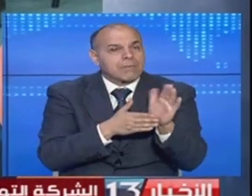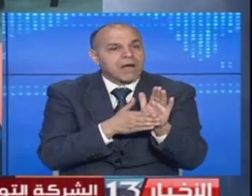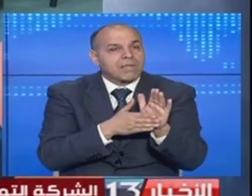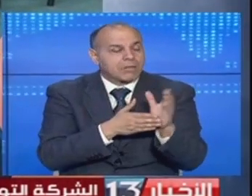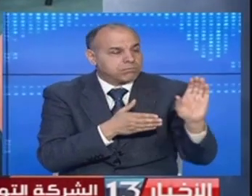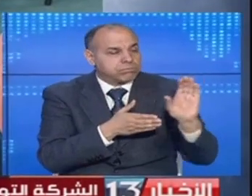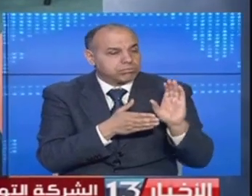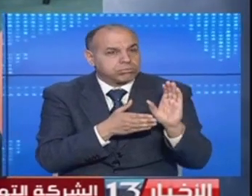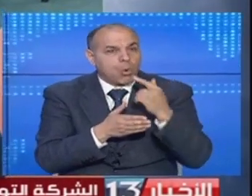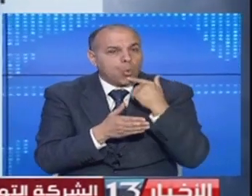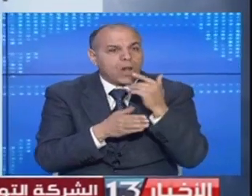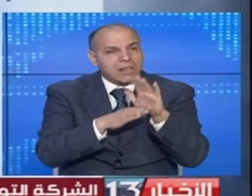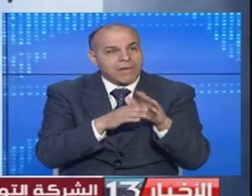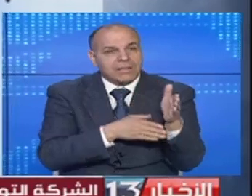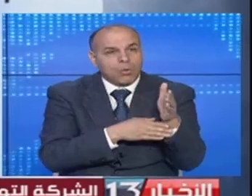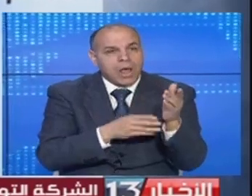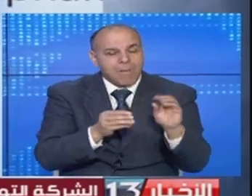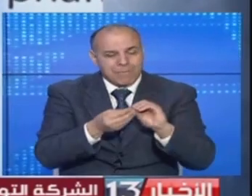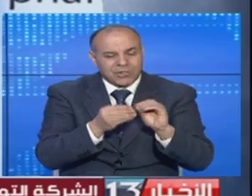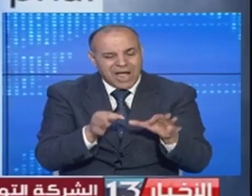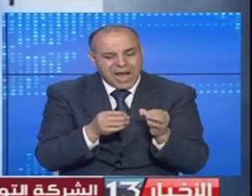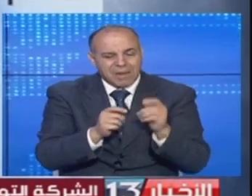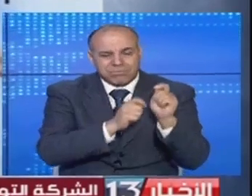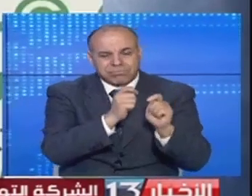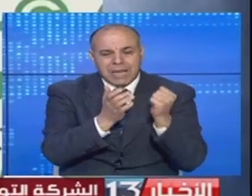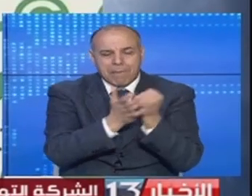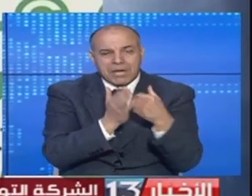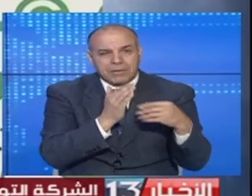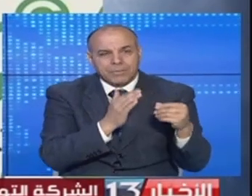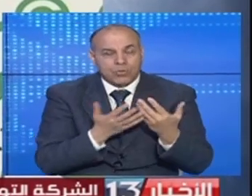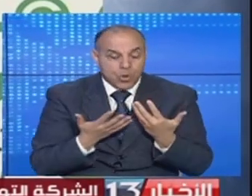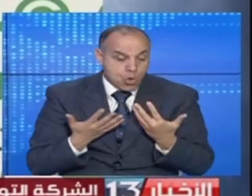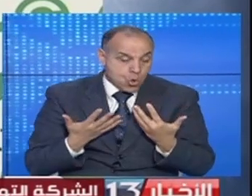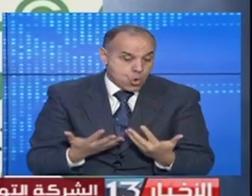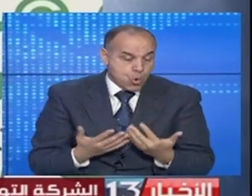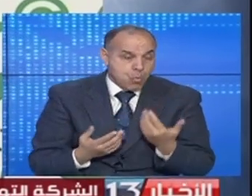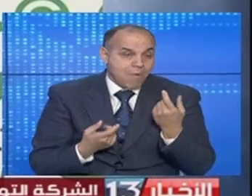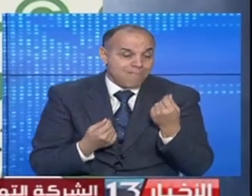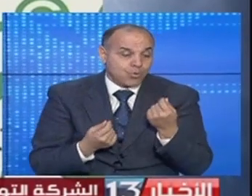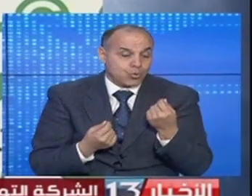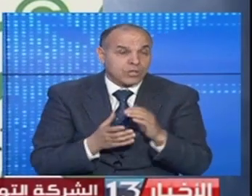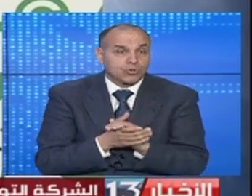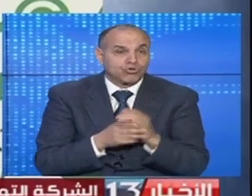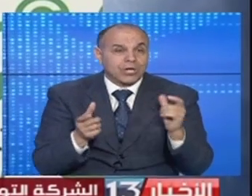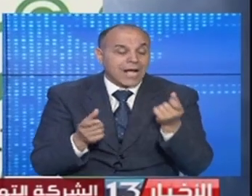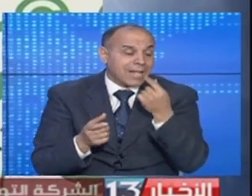الحصول على ضمان دوله لحل اشكال الديون البنكيه يوم المدينه شركه صناعه السيد